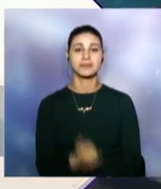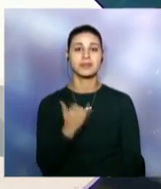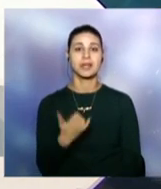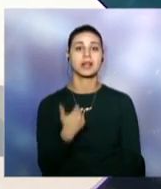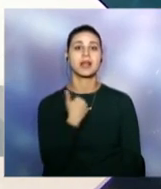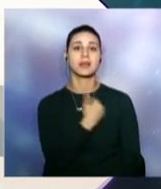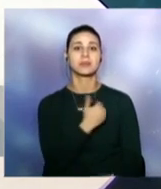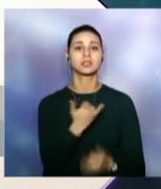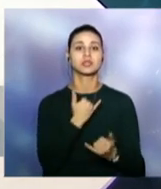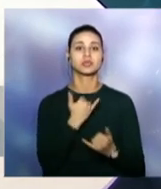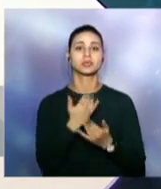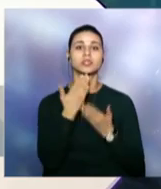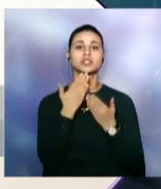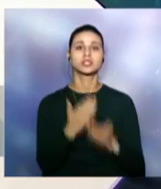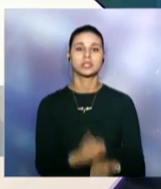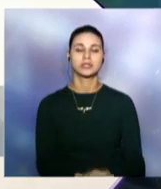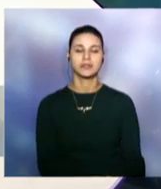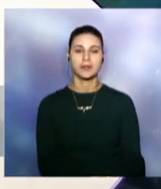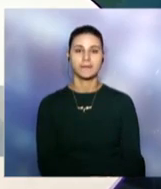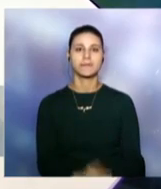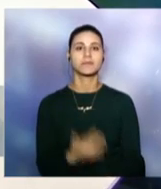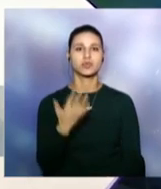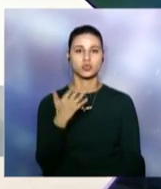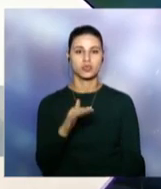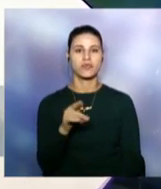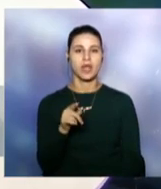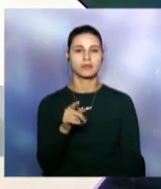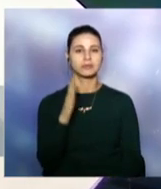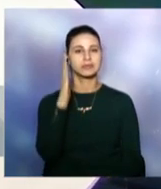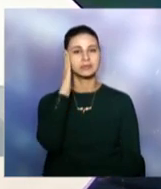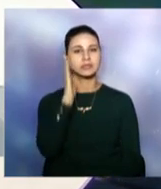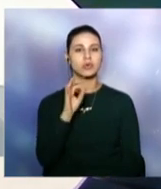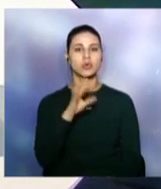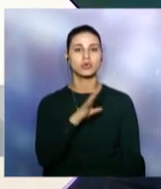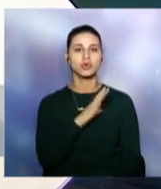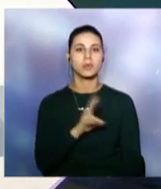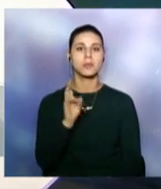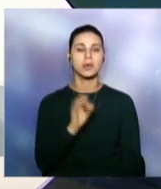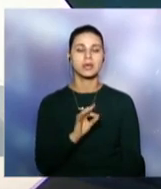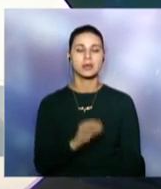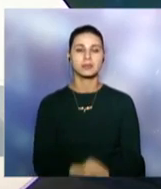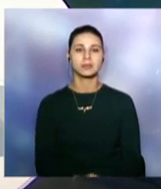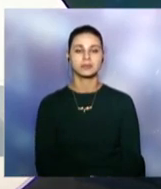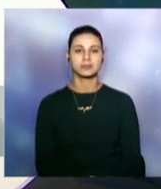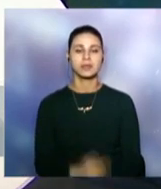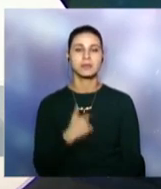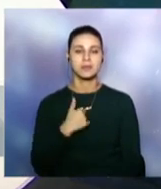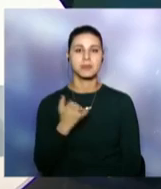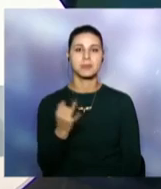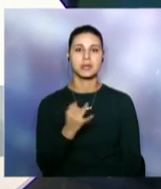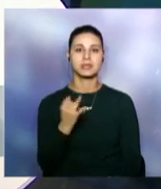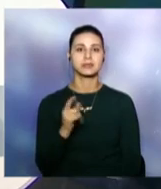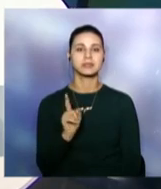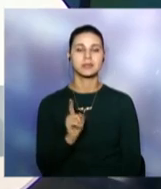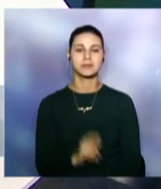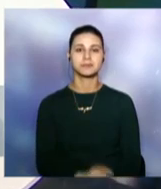მინდა თქვენ სტუმრებს კითხვა დავუსვა, ეს უკვე ნაწილობრივ დაძინებას შეეხება, მაგრამ მე მაინტერესებს